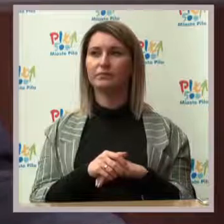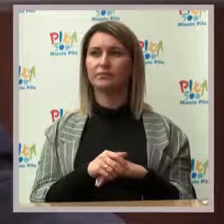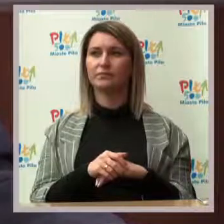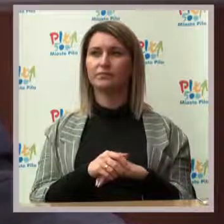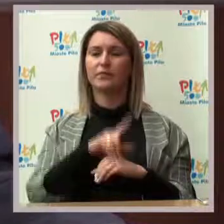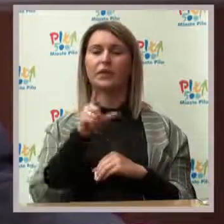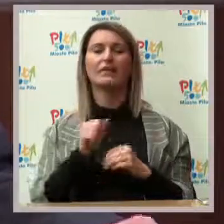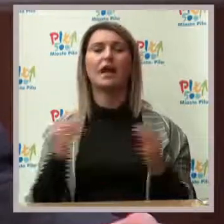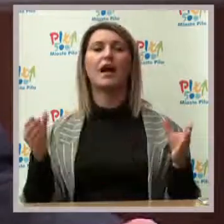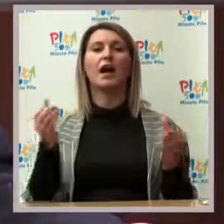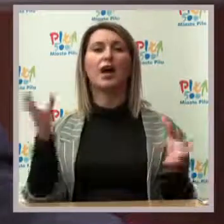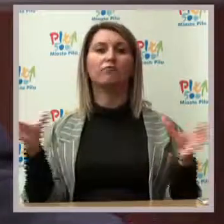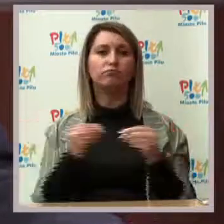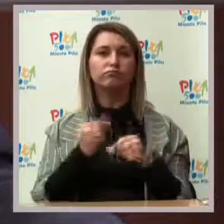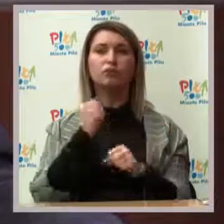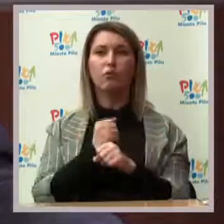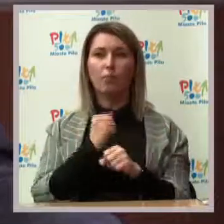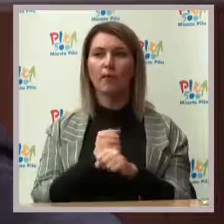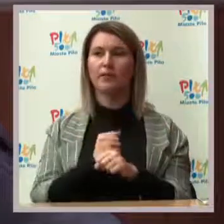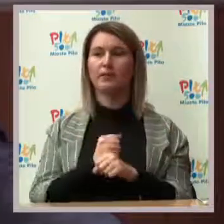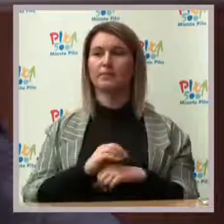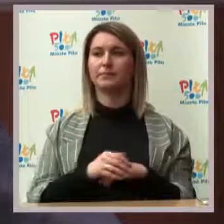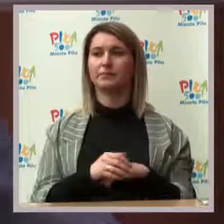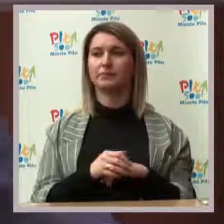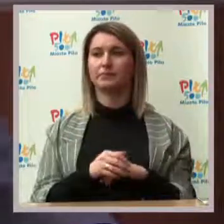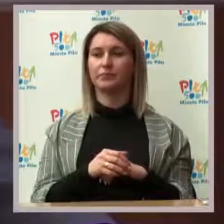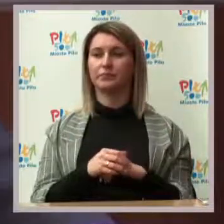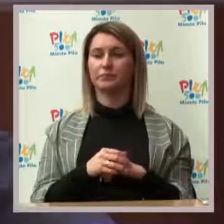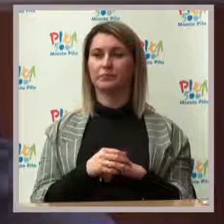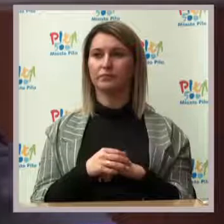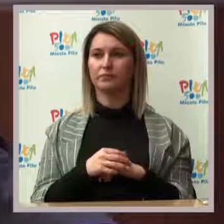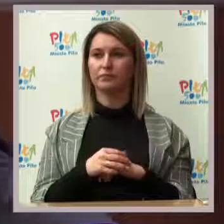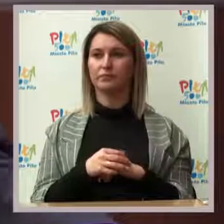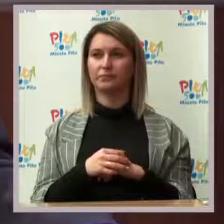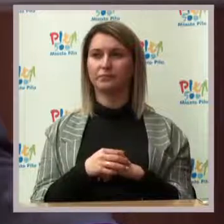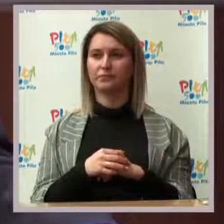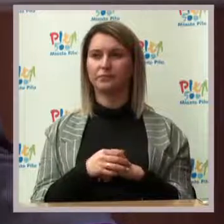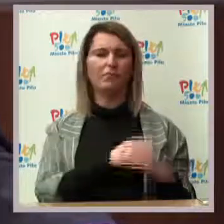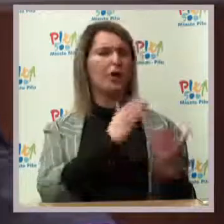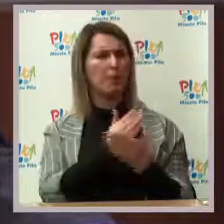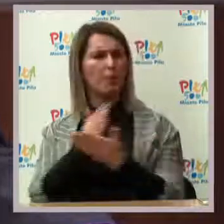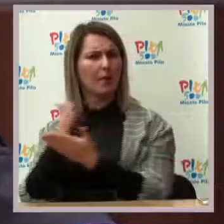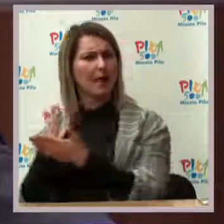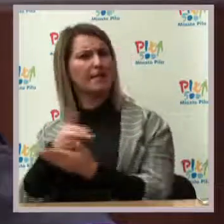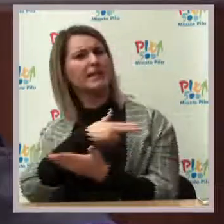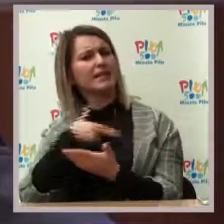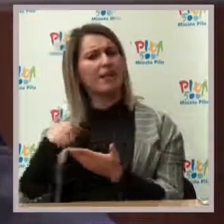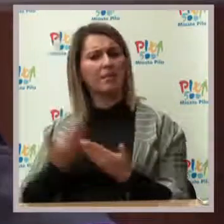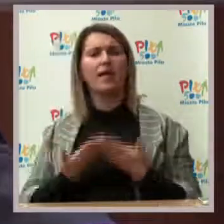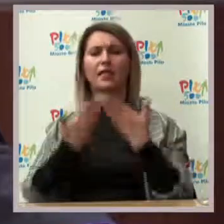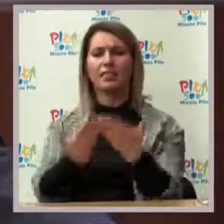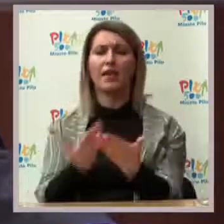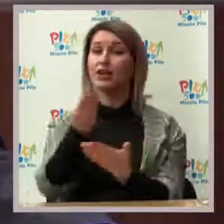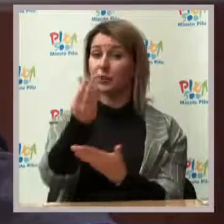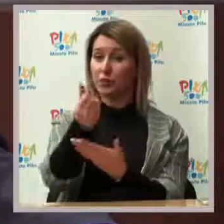właściwie współpracę polegającą na tym, że wspieracie nas państwo środkami finansowymi,